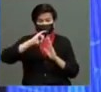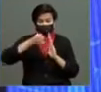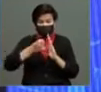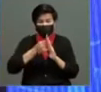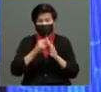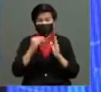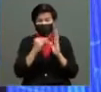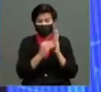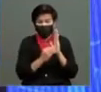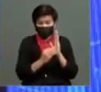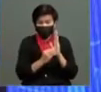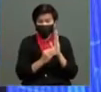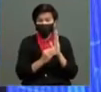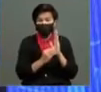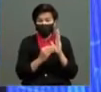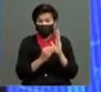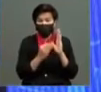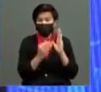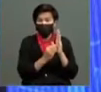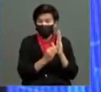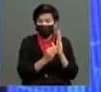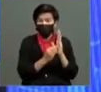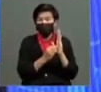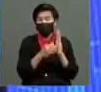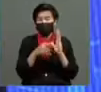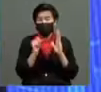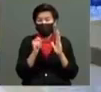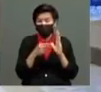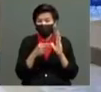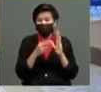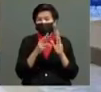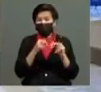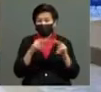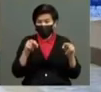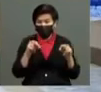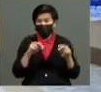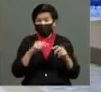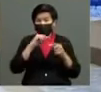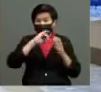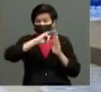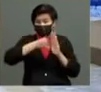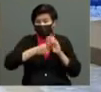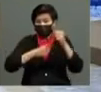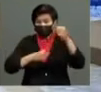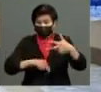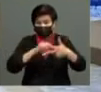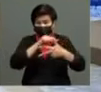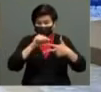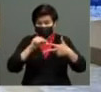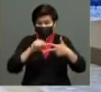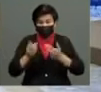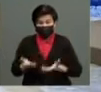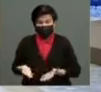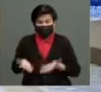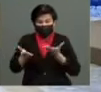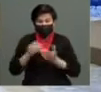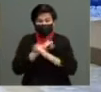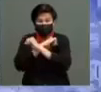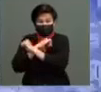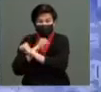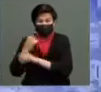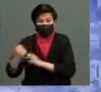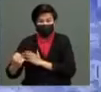กรุงเทพมหานครปทุมธานีนนทบุรีค่ะ ถ้าพูดถึงตรงนี้ยกระดับมานานแล้วนะ